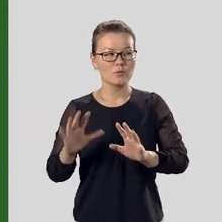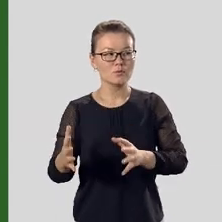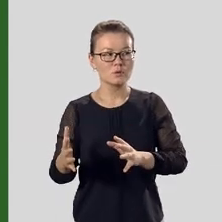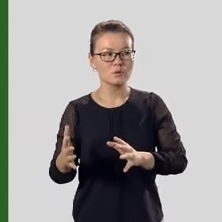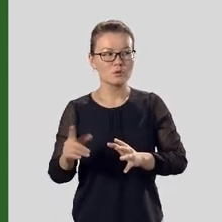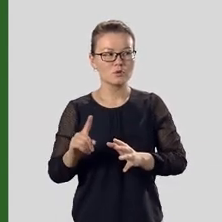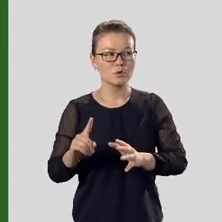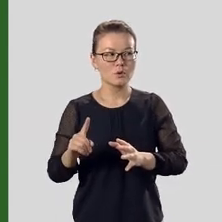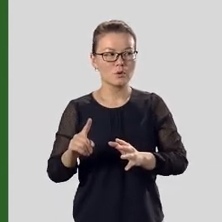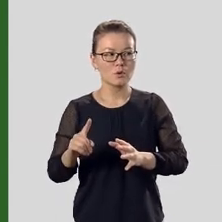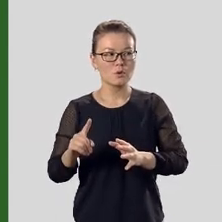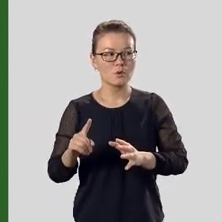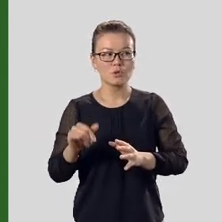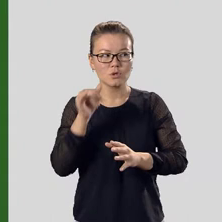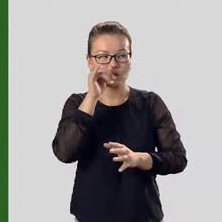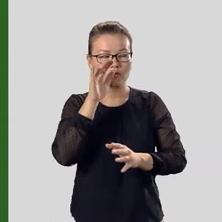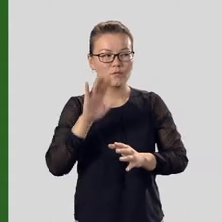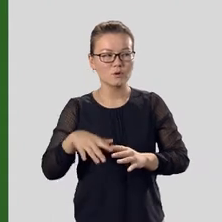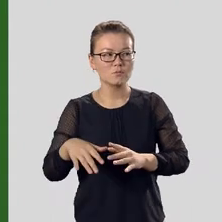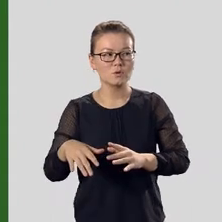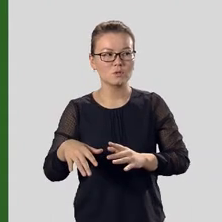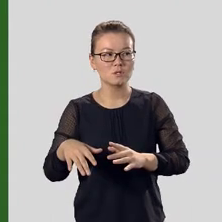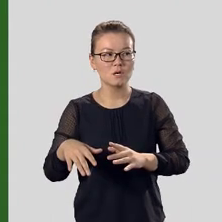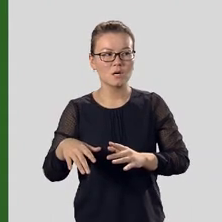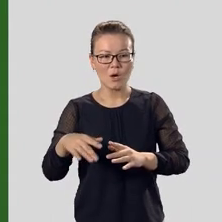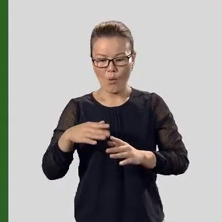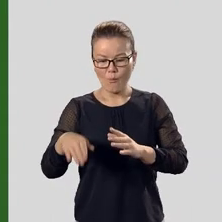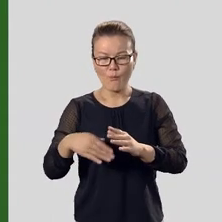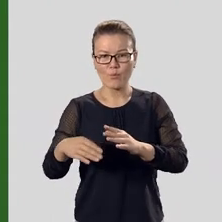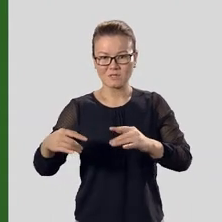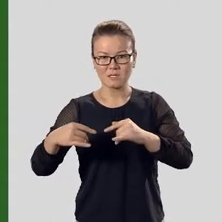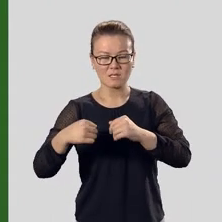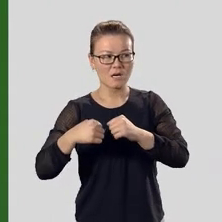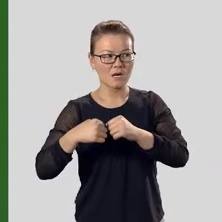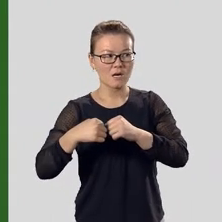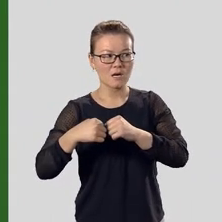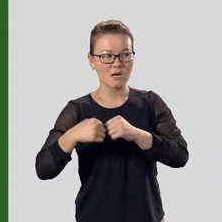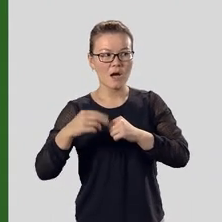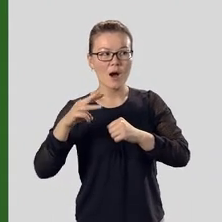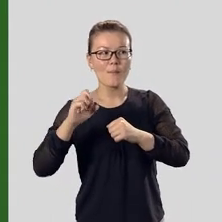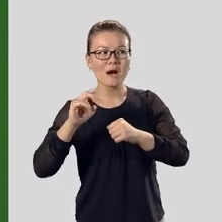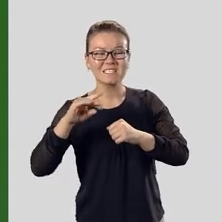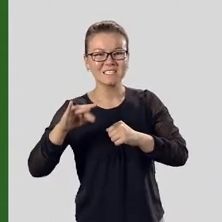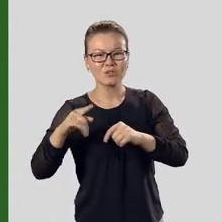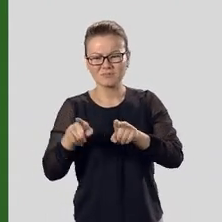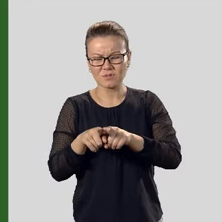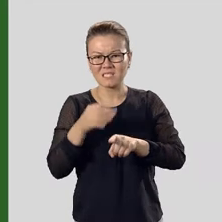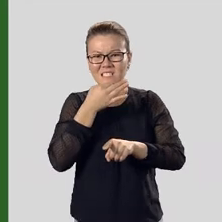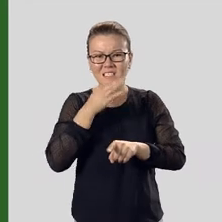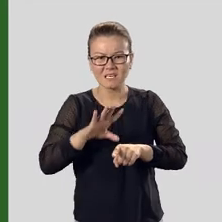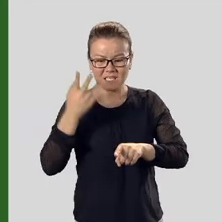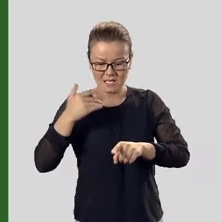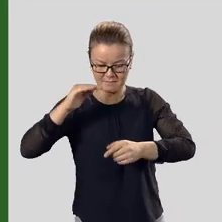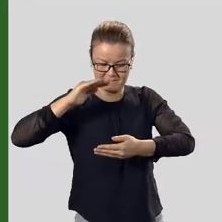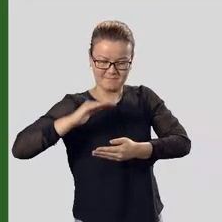становится невозможным. Ведь там не пустота, а мантия, которой тоже не нравится, когда на